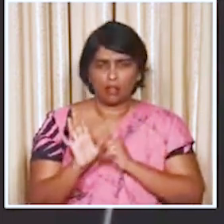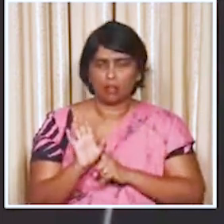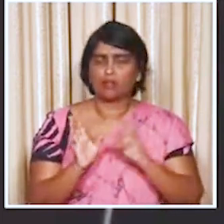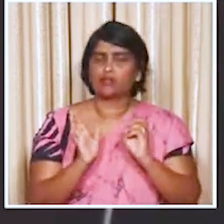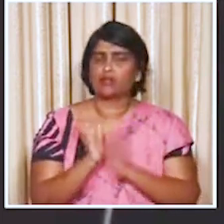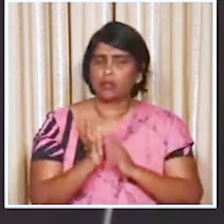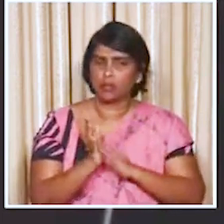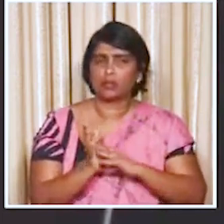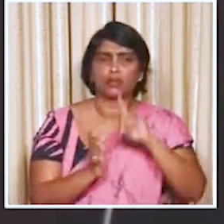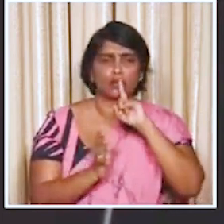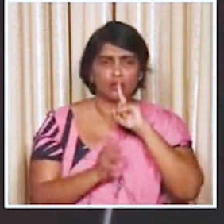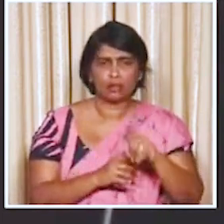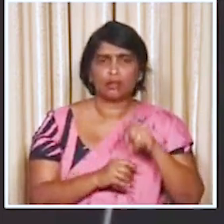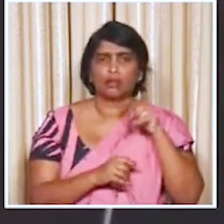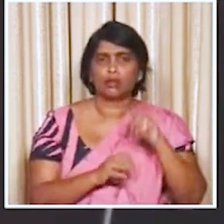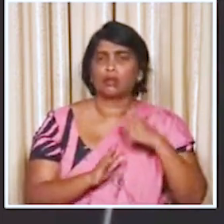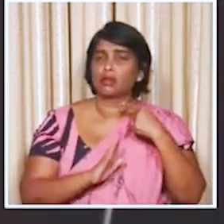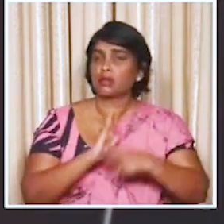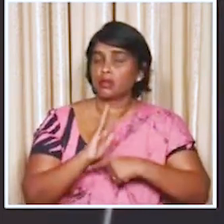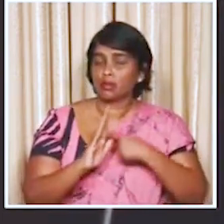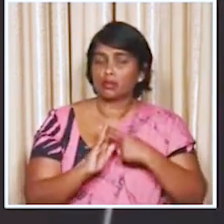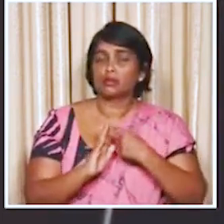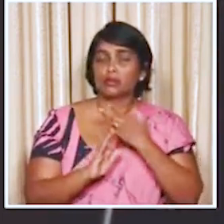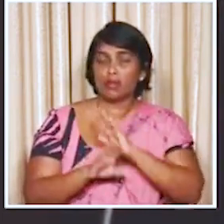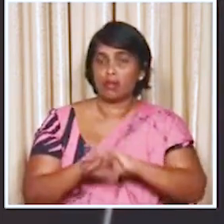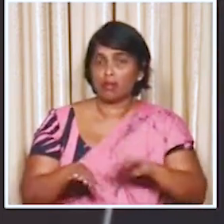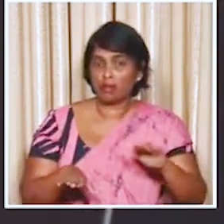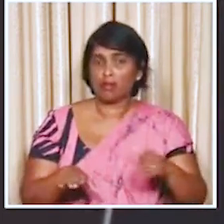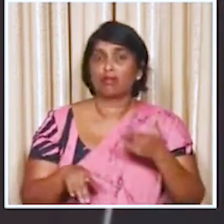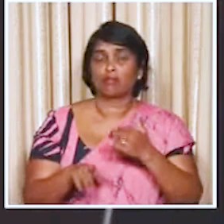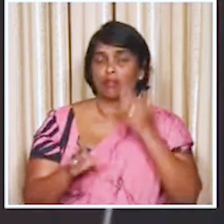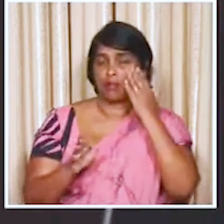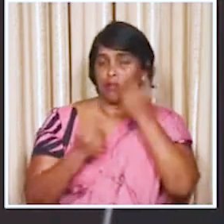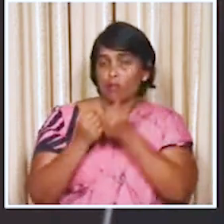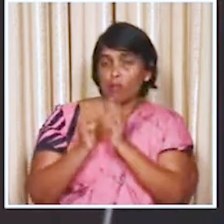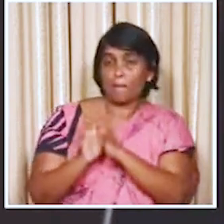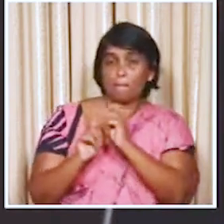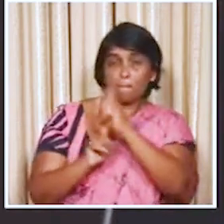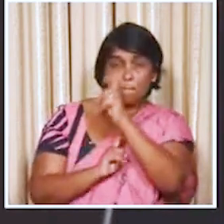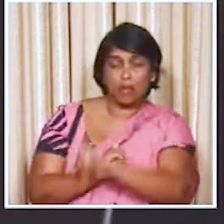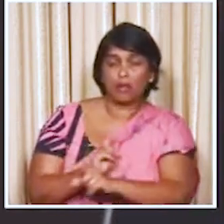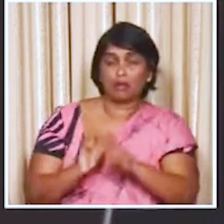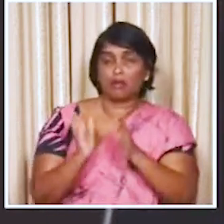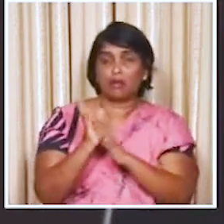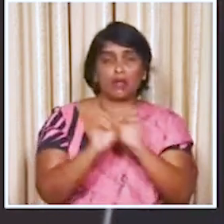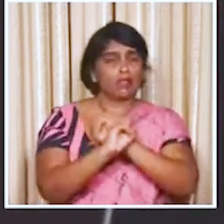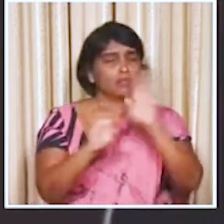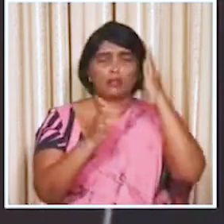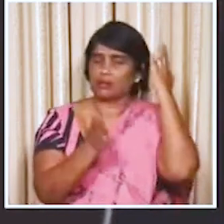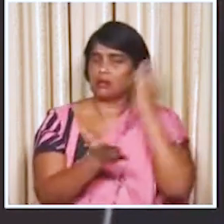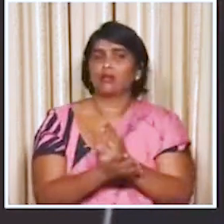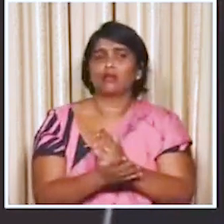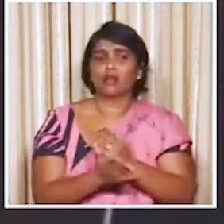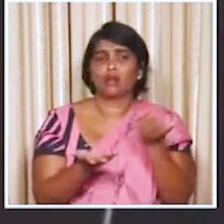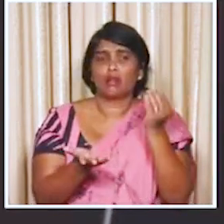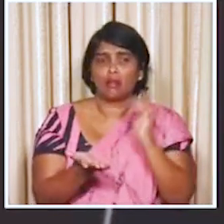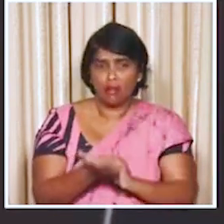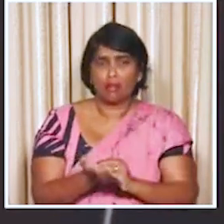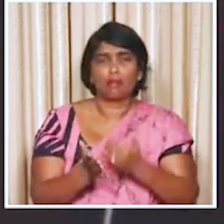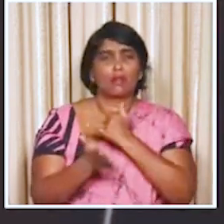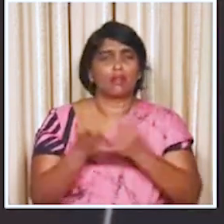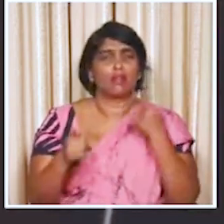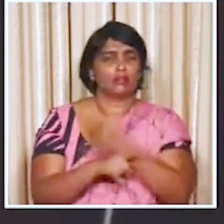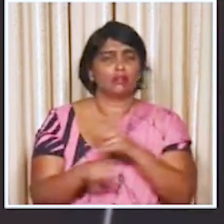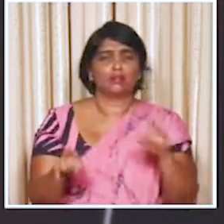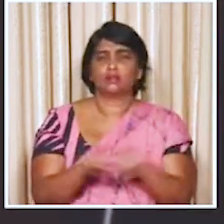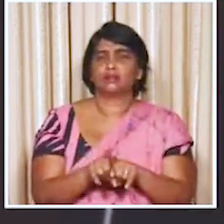karka sabhawala kata karna rata ke daruange me ananyatave me madhyata dene ka nawattanda me daruanga nawatat apayojaneta